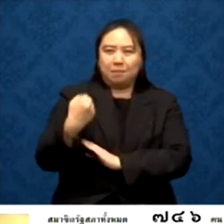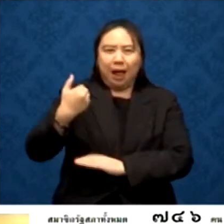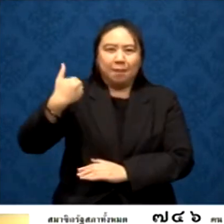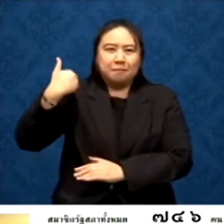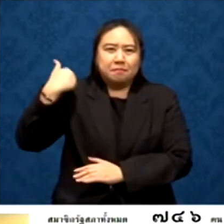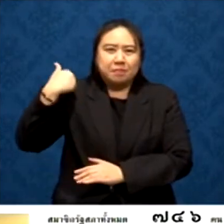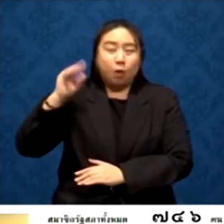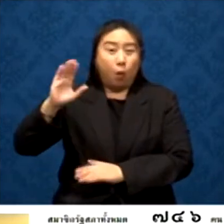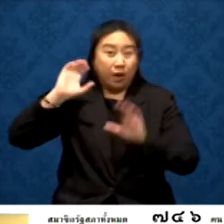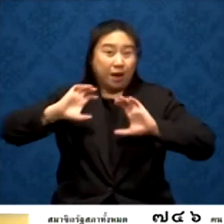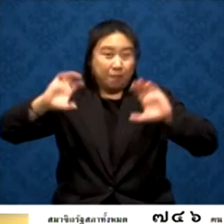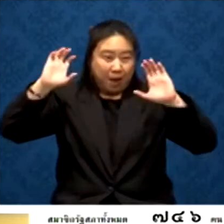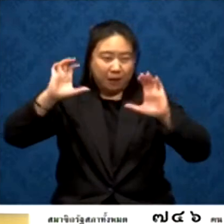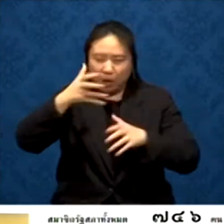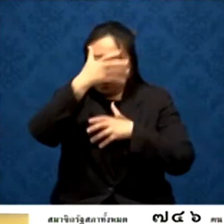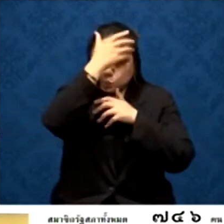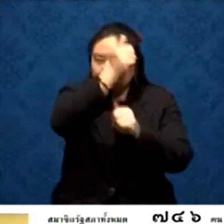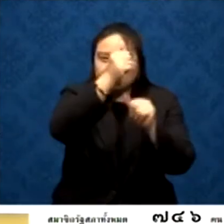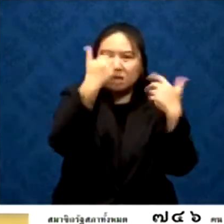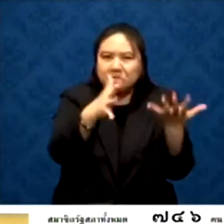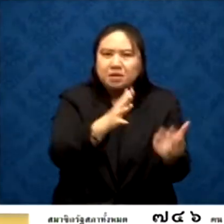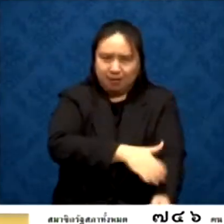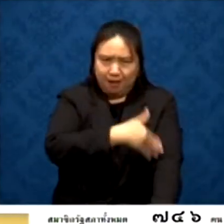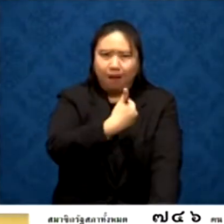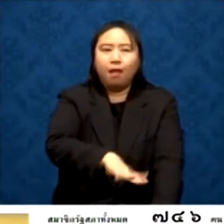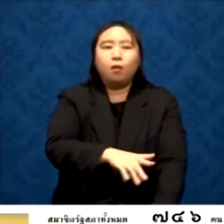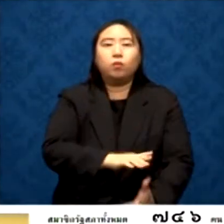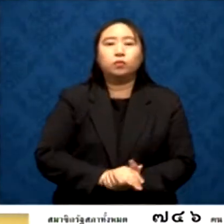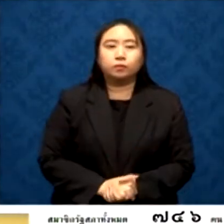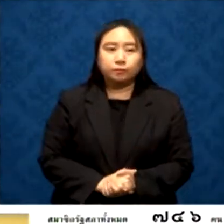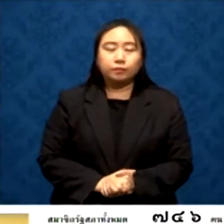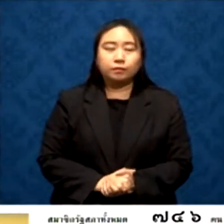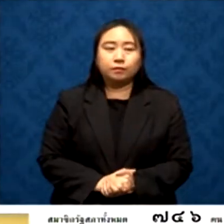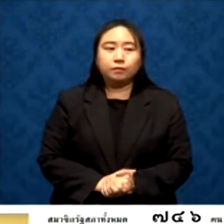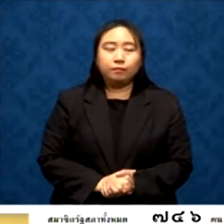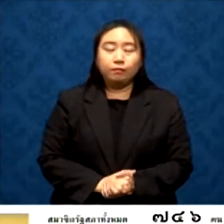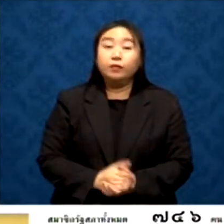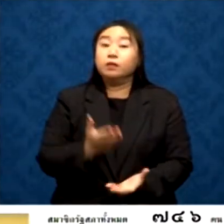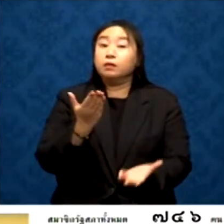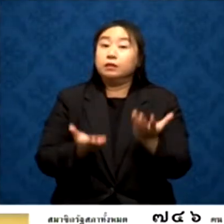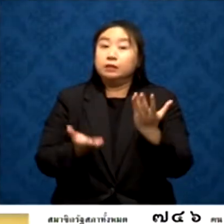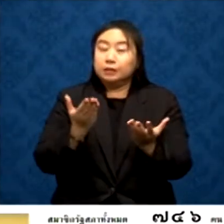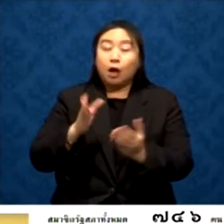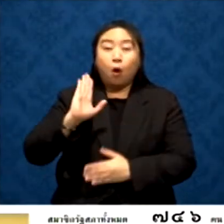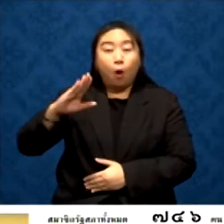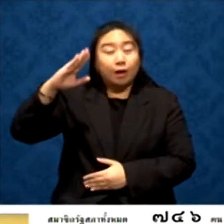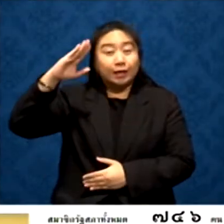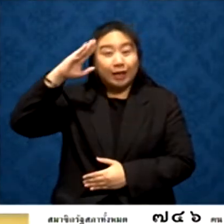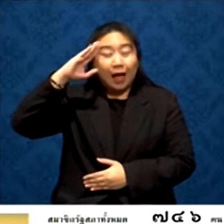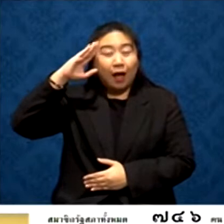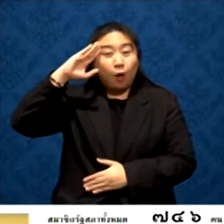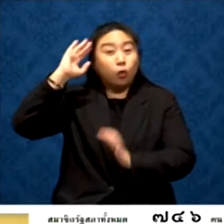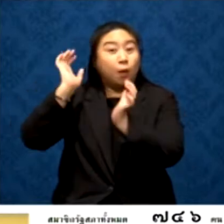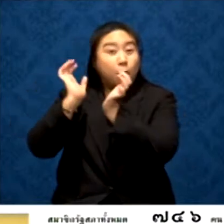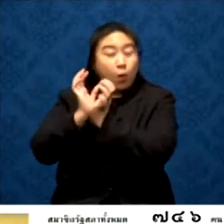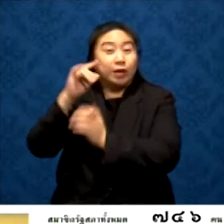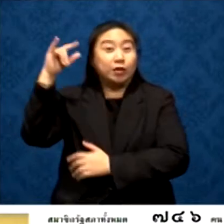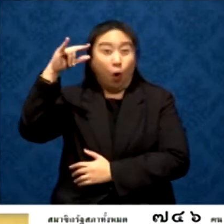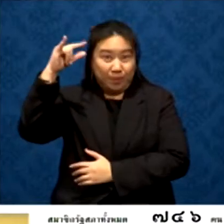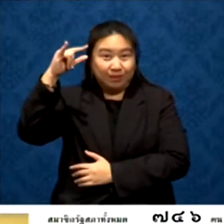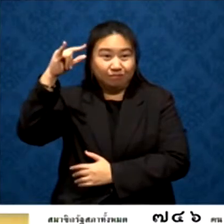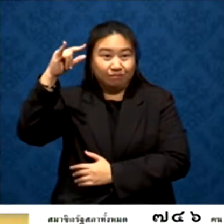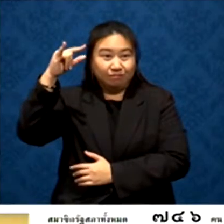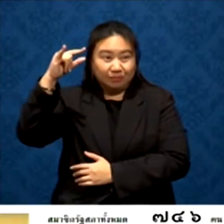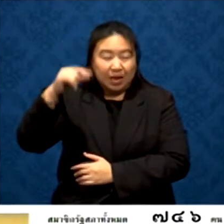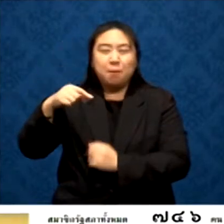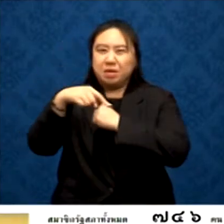ในรัฐบาลมาเป็นเวลานานหรือกรณีของการทุจริตในกองบินตำรวจครับสร้างหนี้สินให้กับทางส